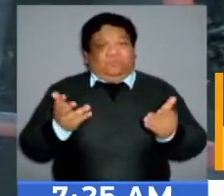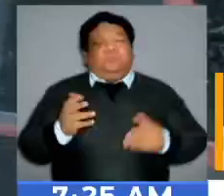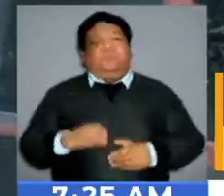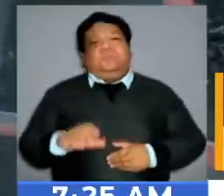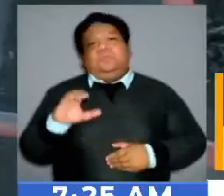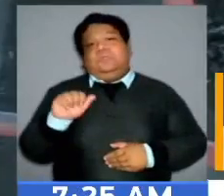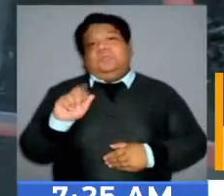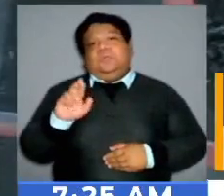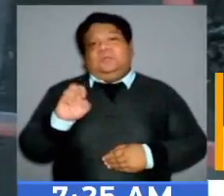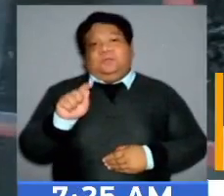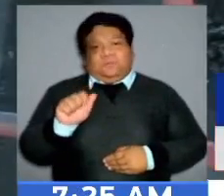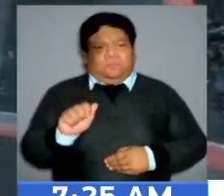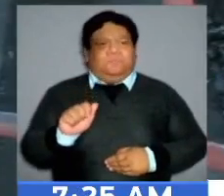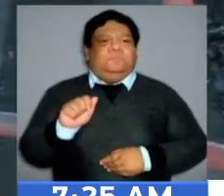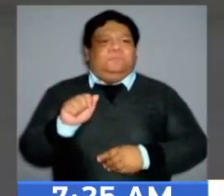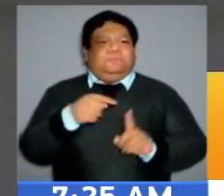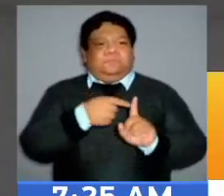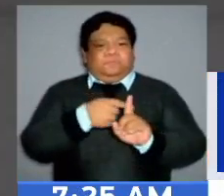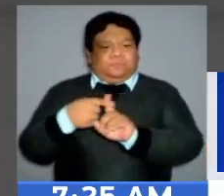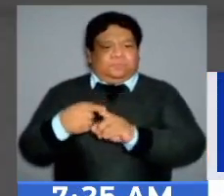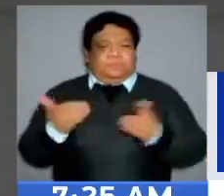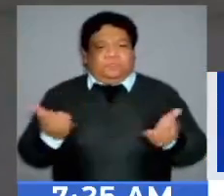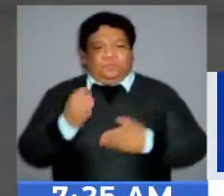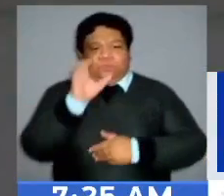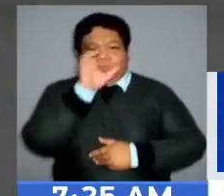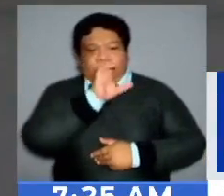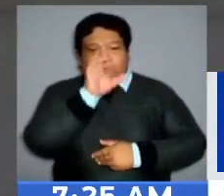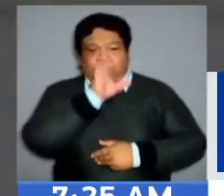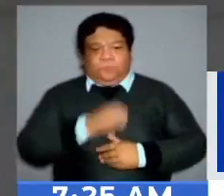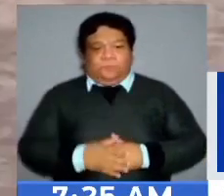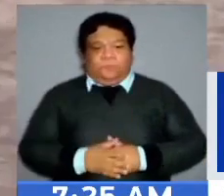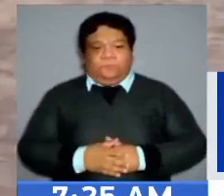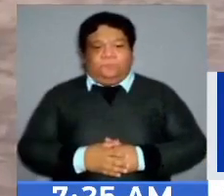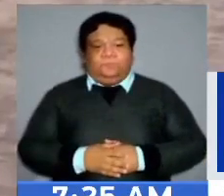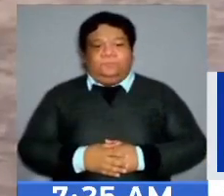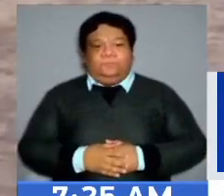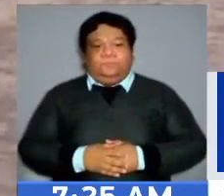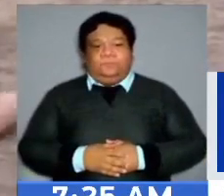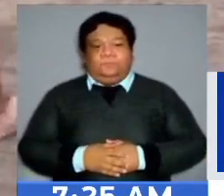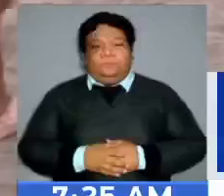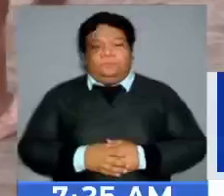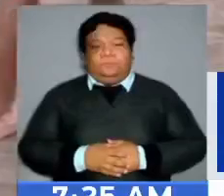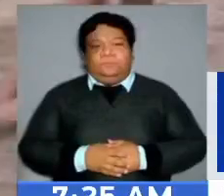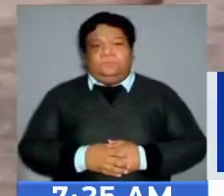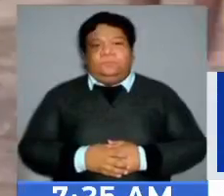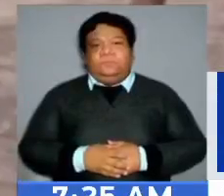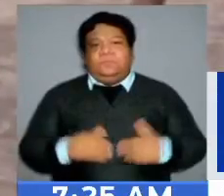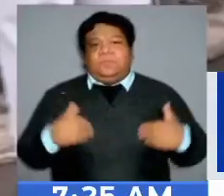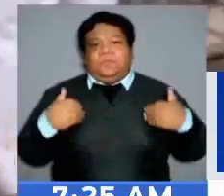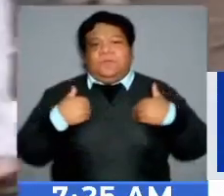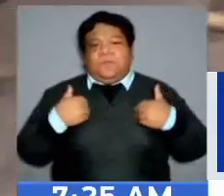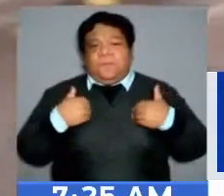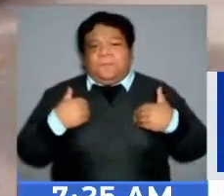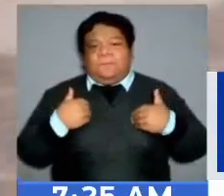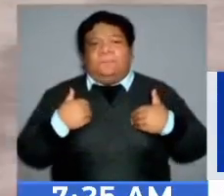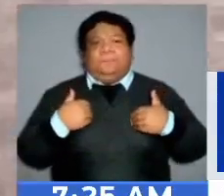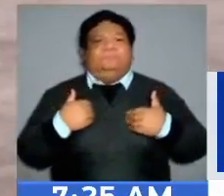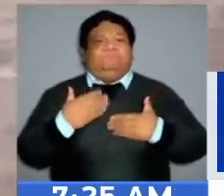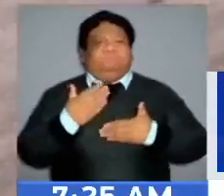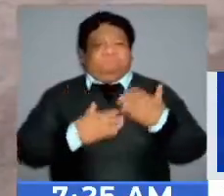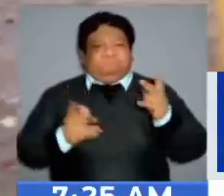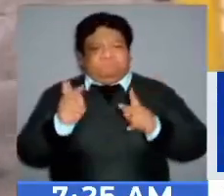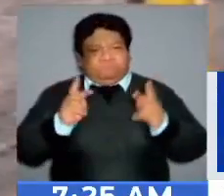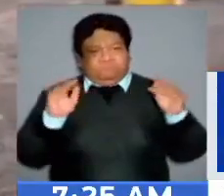lungsod ng Cebu. May ilan na ang bumisita sa puntod ng kanilang mga mahal sa buhay. Ang Police Regional Office 7